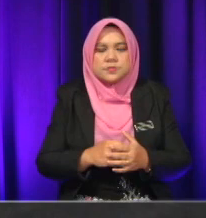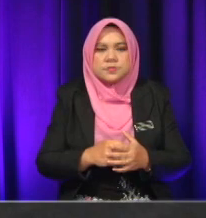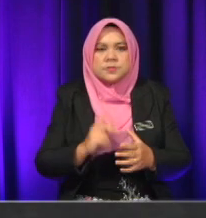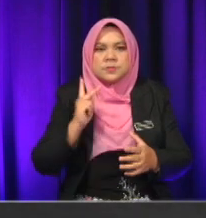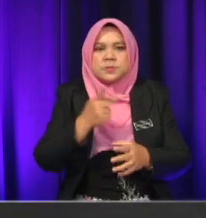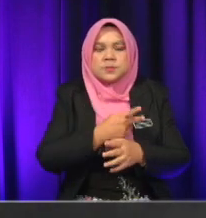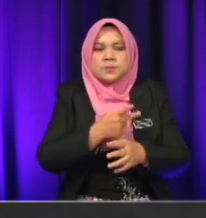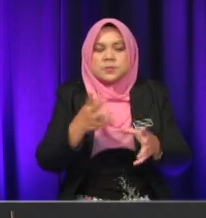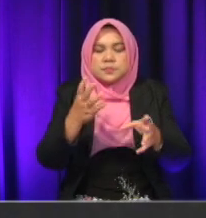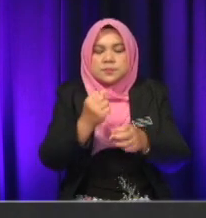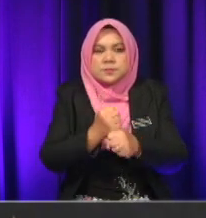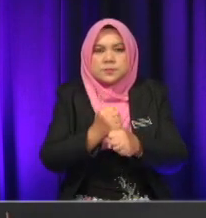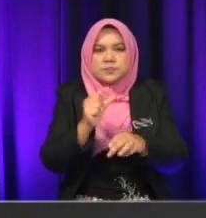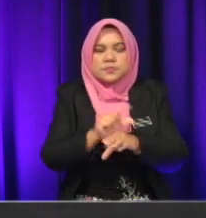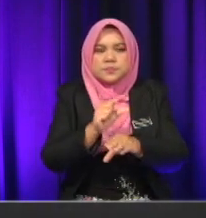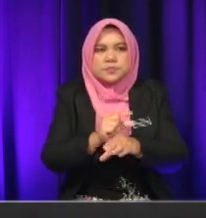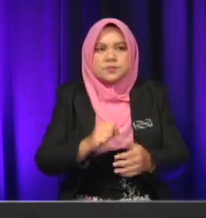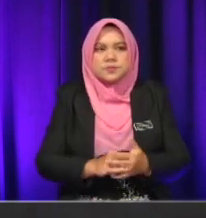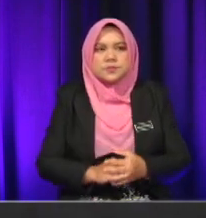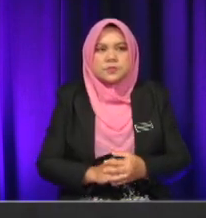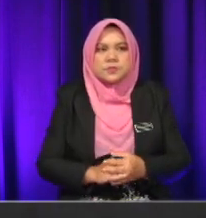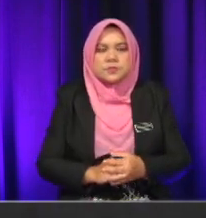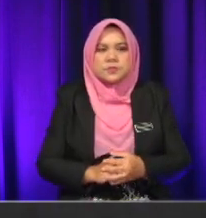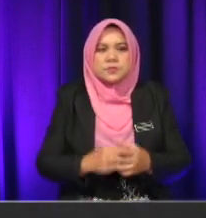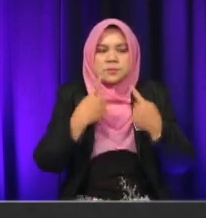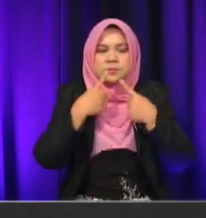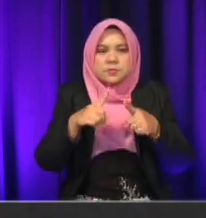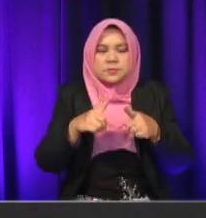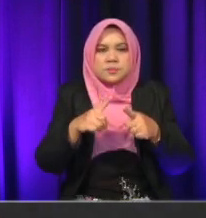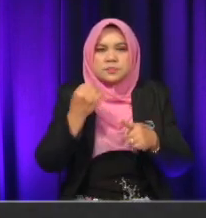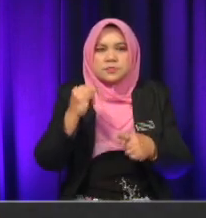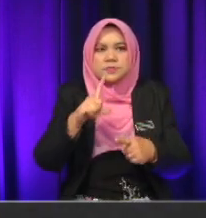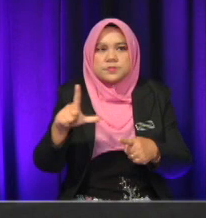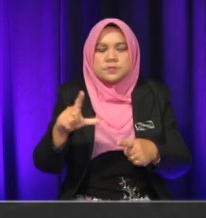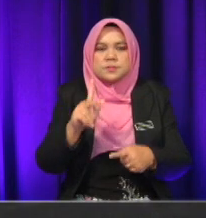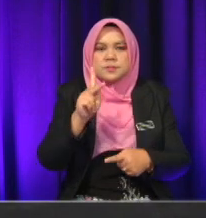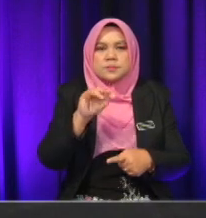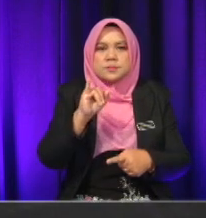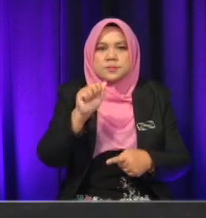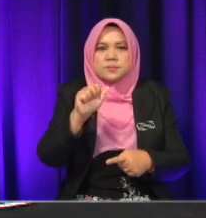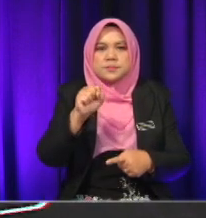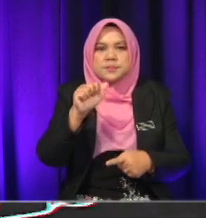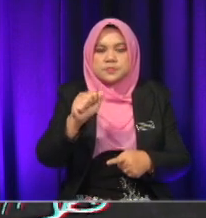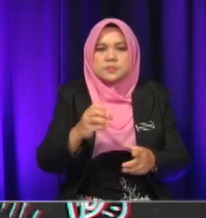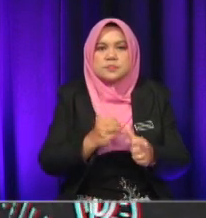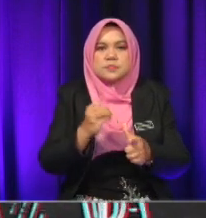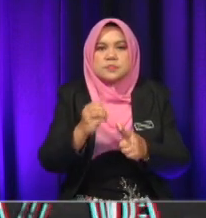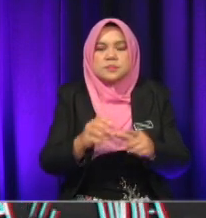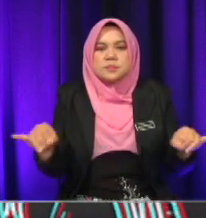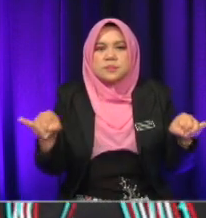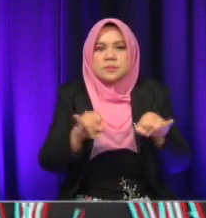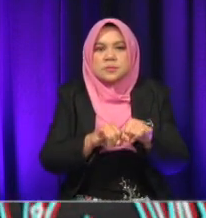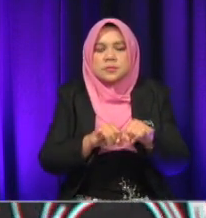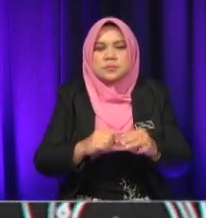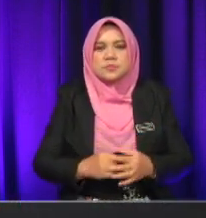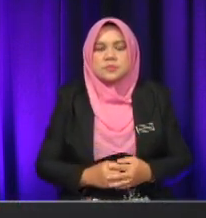diperolehi pengguna. Okey, ya, ini saya rasakan jawapannya ialah kiasan atau ibarat cikgu. Okey,